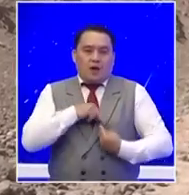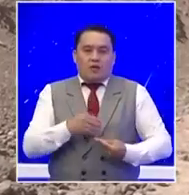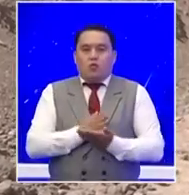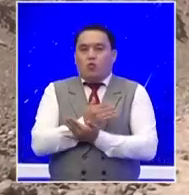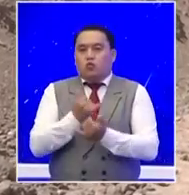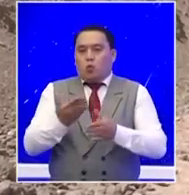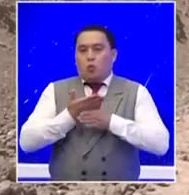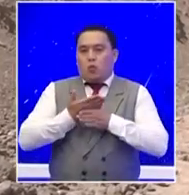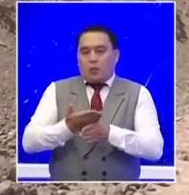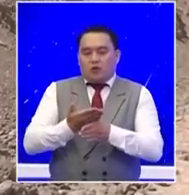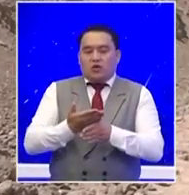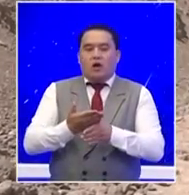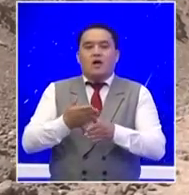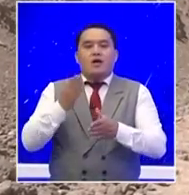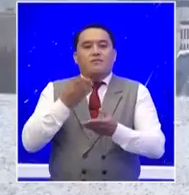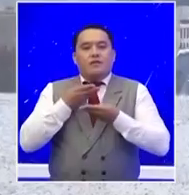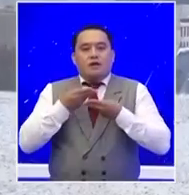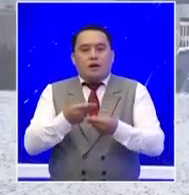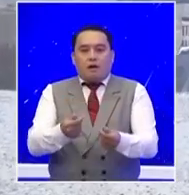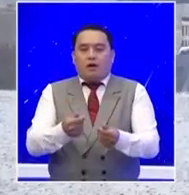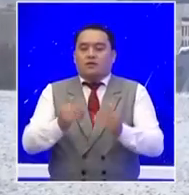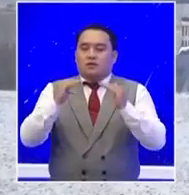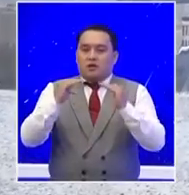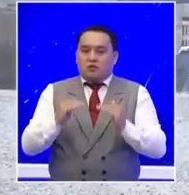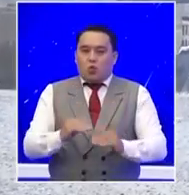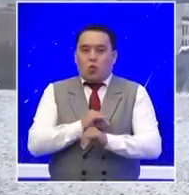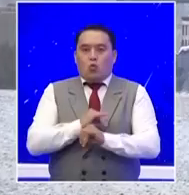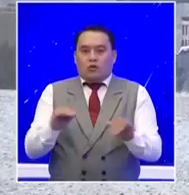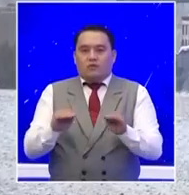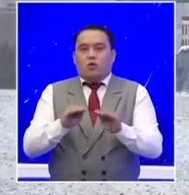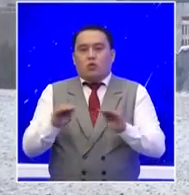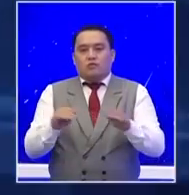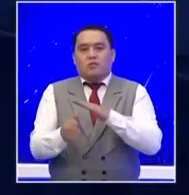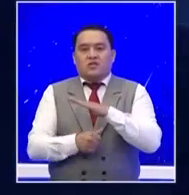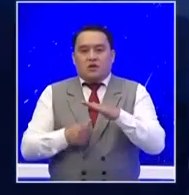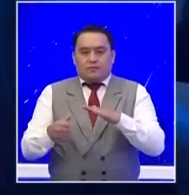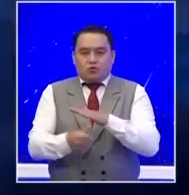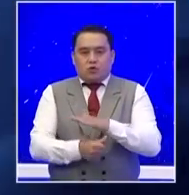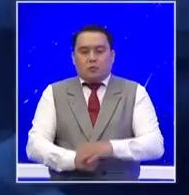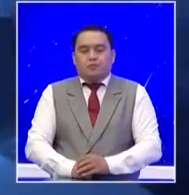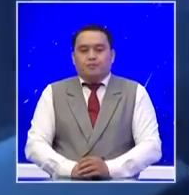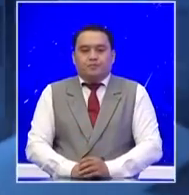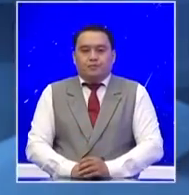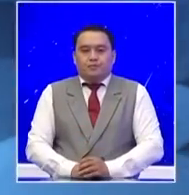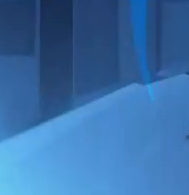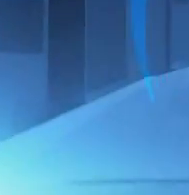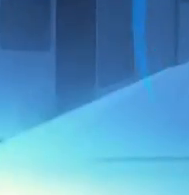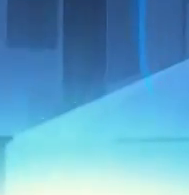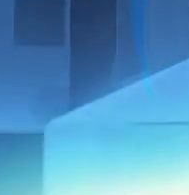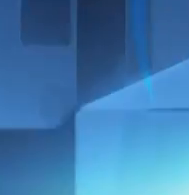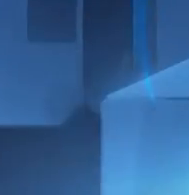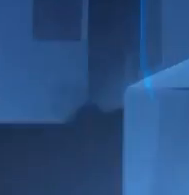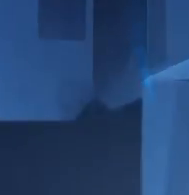спектр помощи, что существенно влияет на снижение уровня безработицы. Гульназ Мустафа, Ержан Дюсен, телеканал